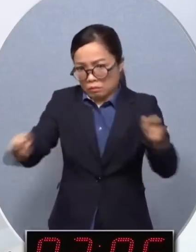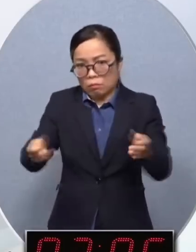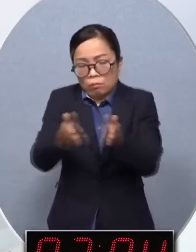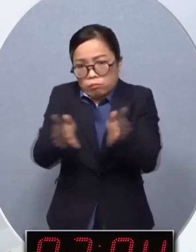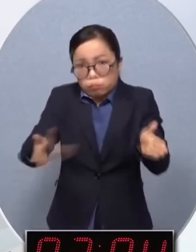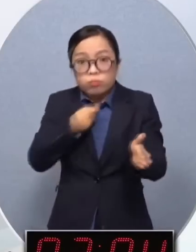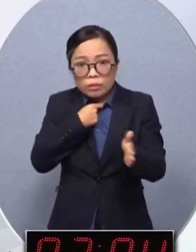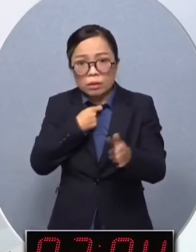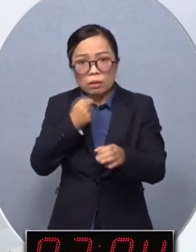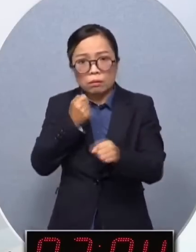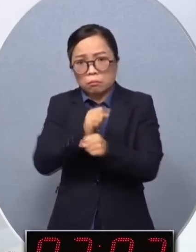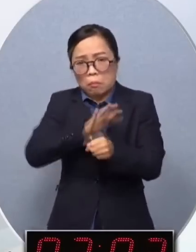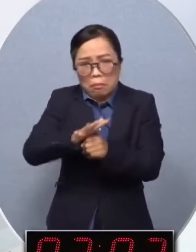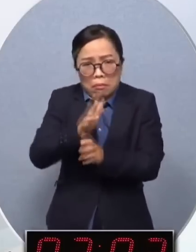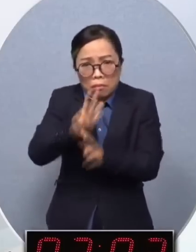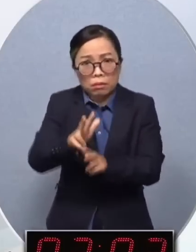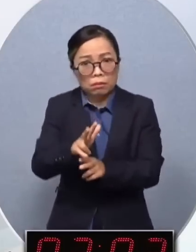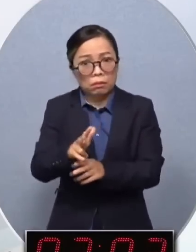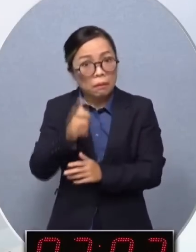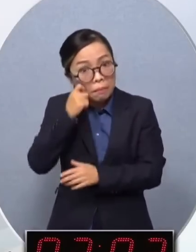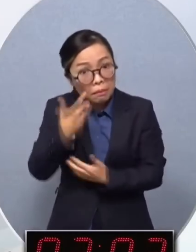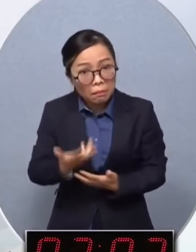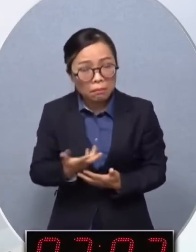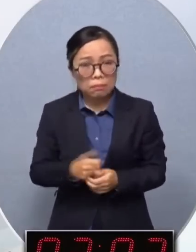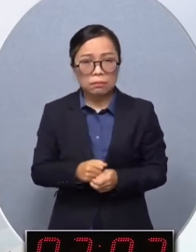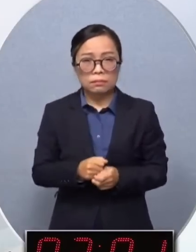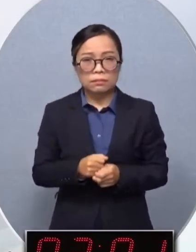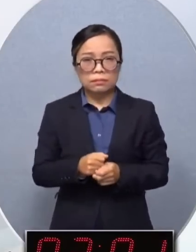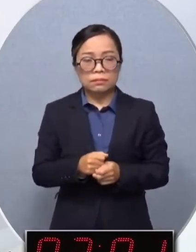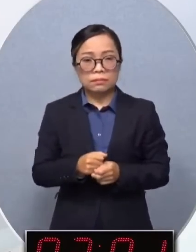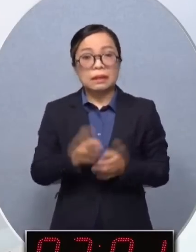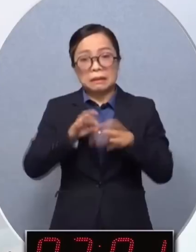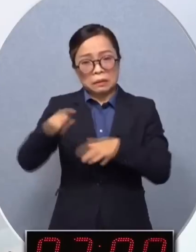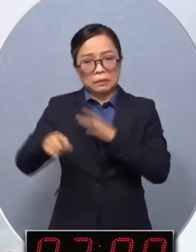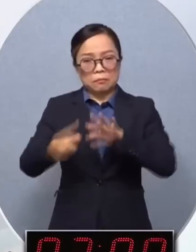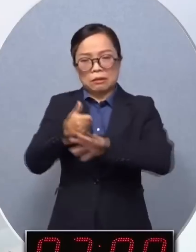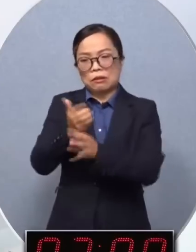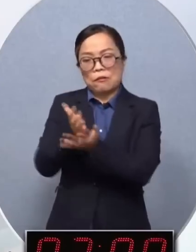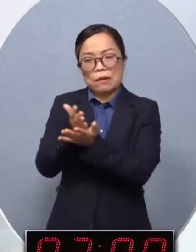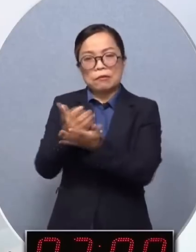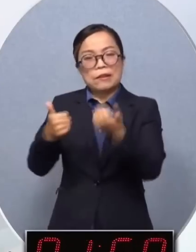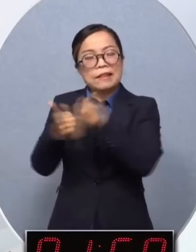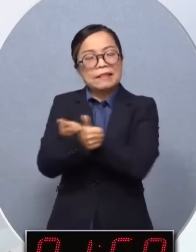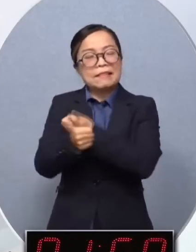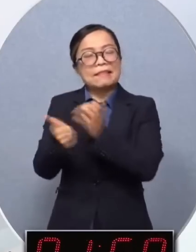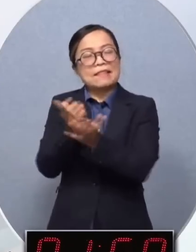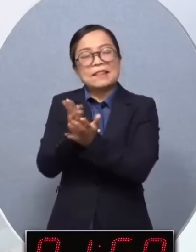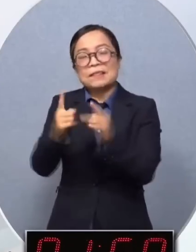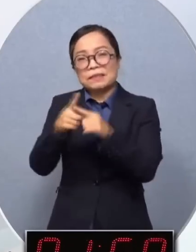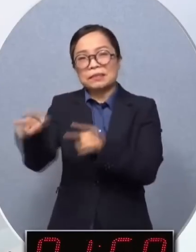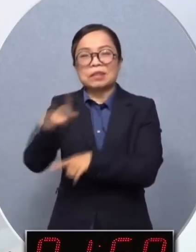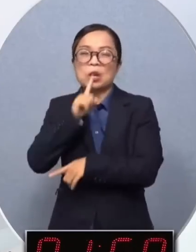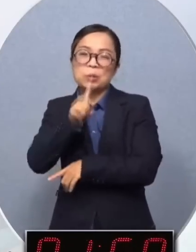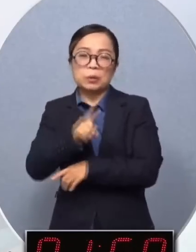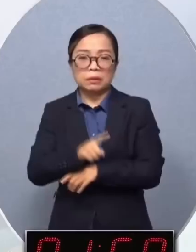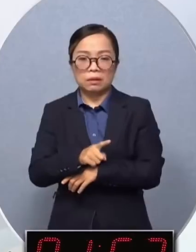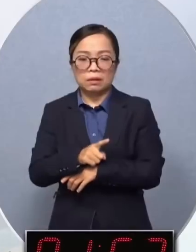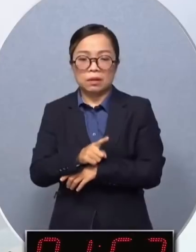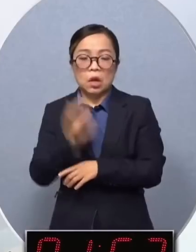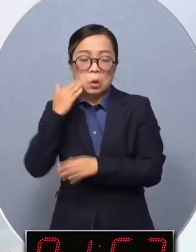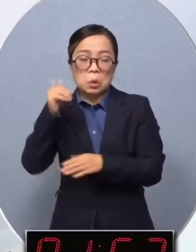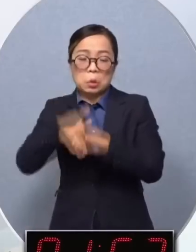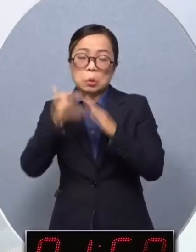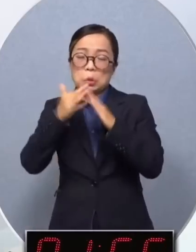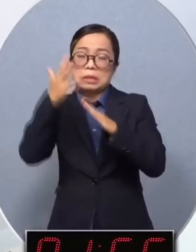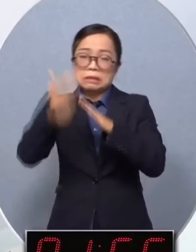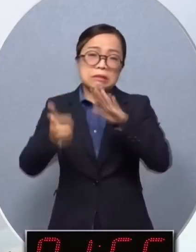好做满这么困难吗？因为你的发言人都还讲选上的市长